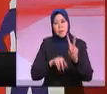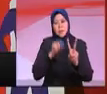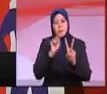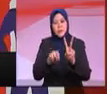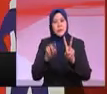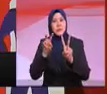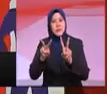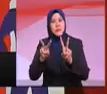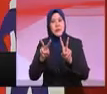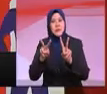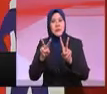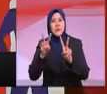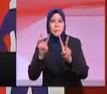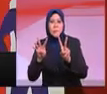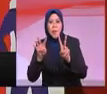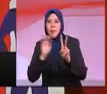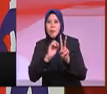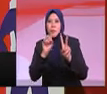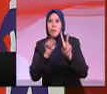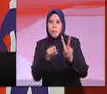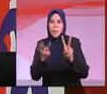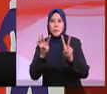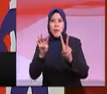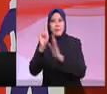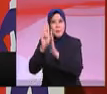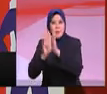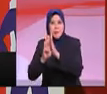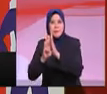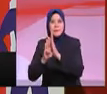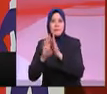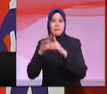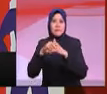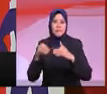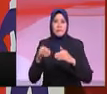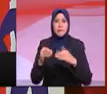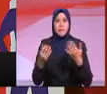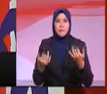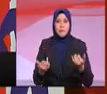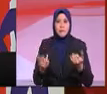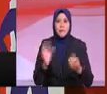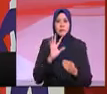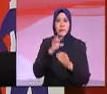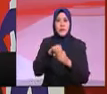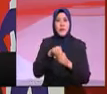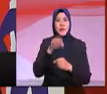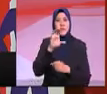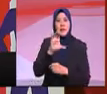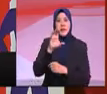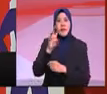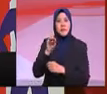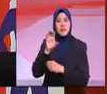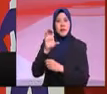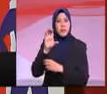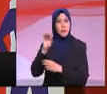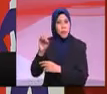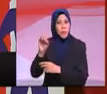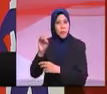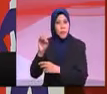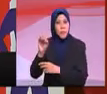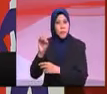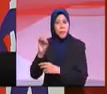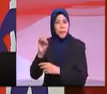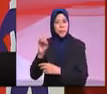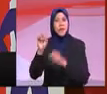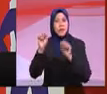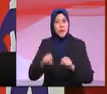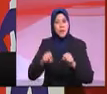2.2 hingga 2.4 bilion kepada negara. Dan kita telah pun lepas tu kita masuk pada CMCO. CMCO ialah